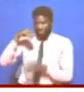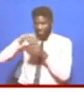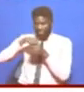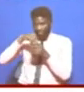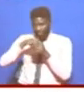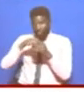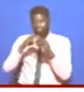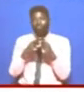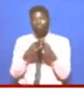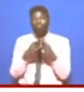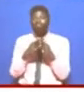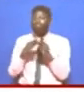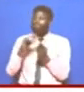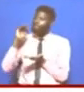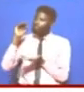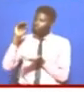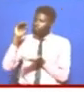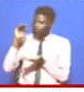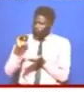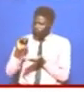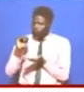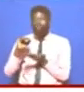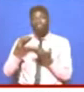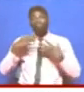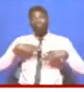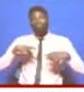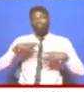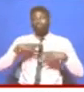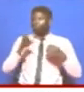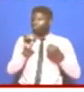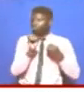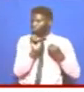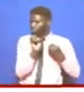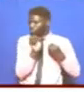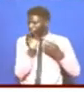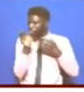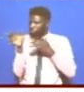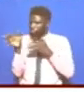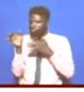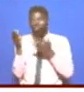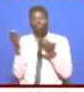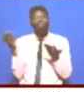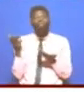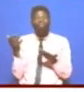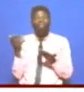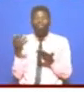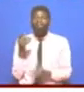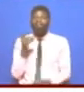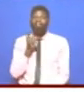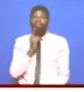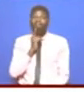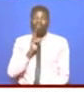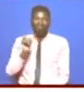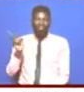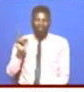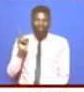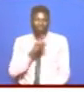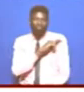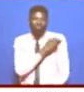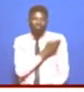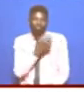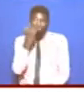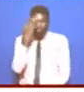ime reduce caseloads ambazo zilikuwa zinaenda Kenyatta Hospital kwa sababu hawakuwa na pahali pengine pa